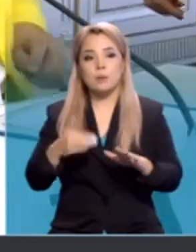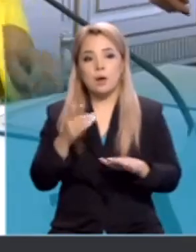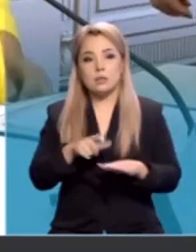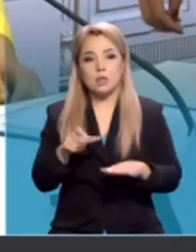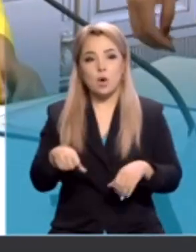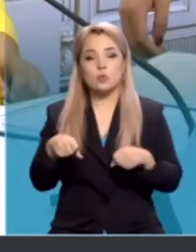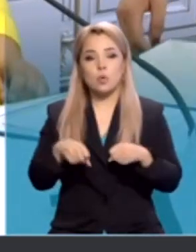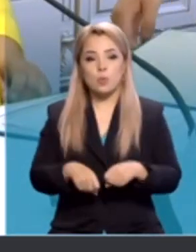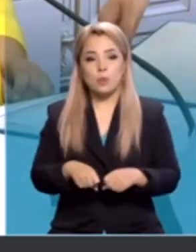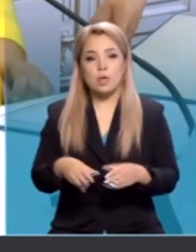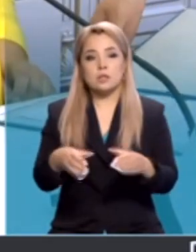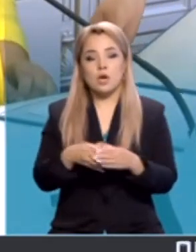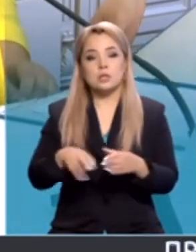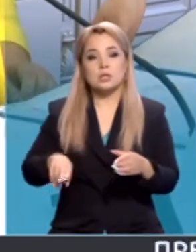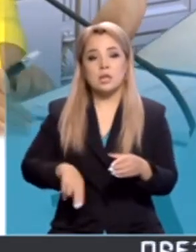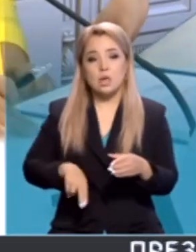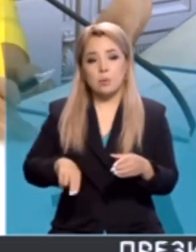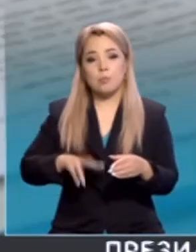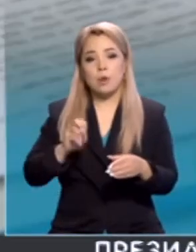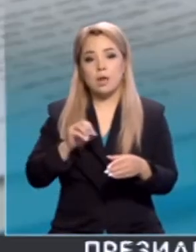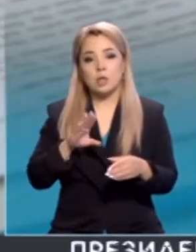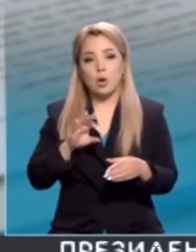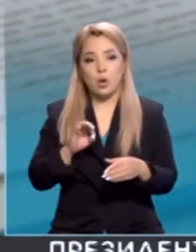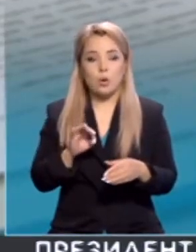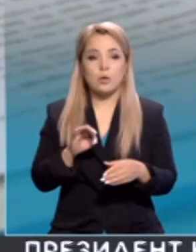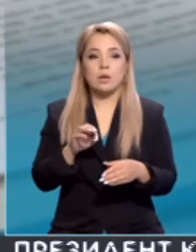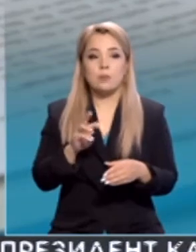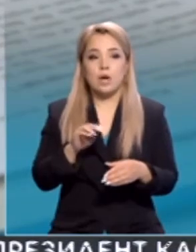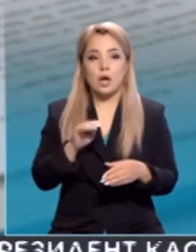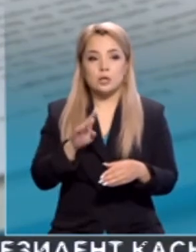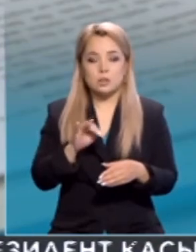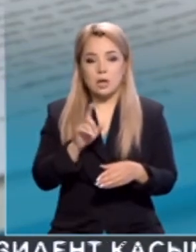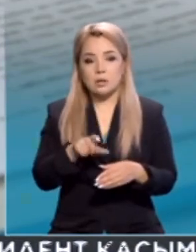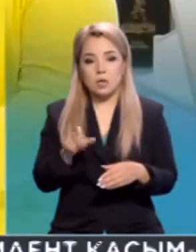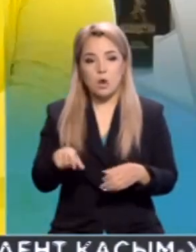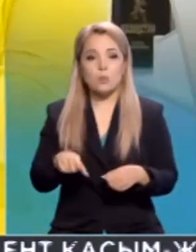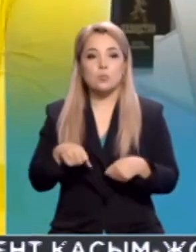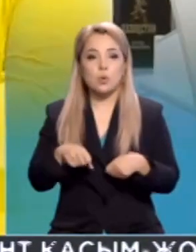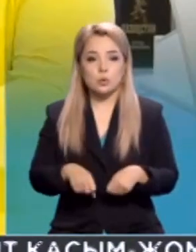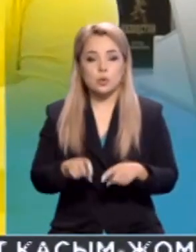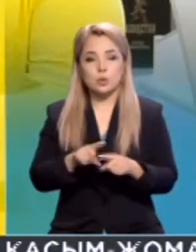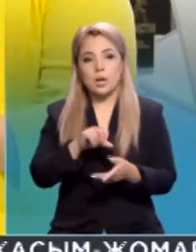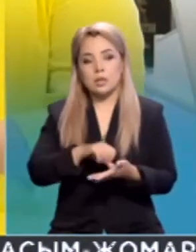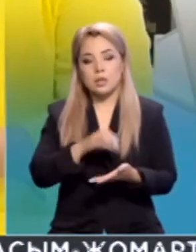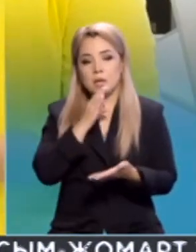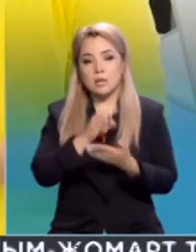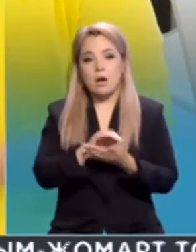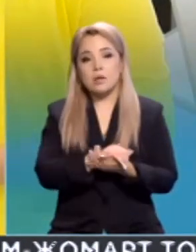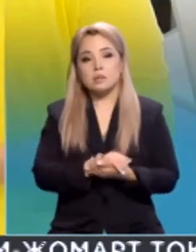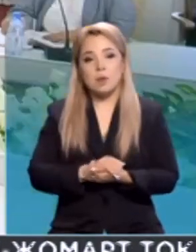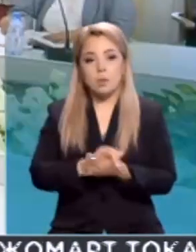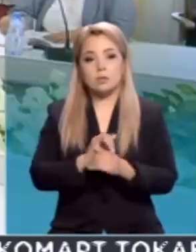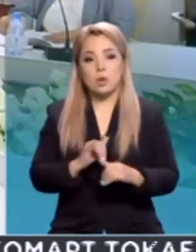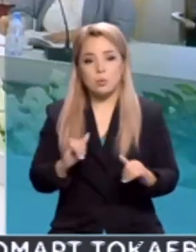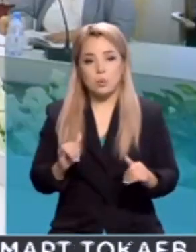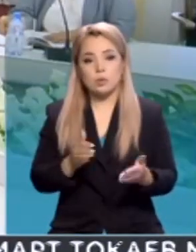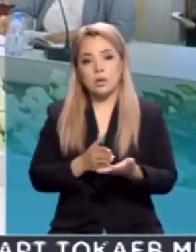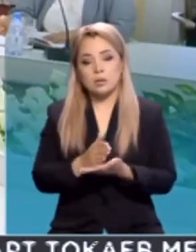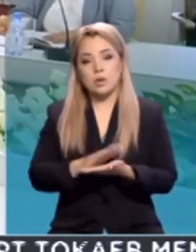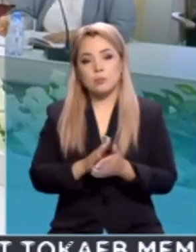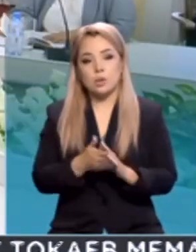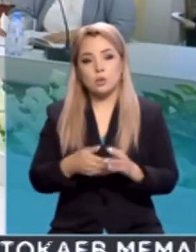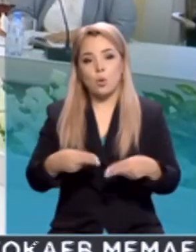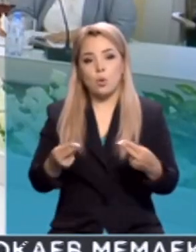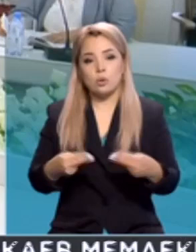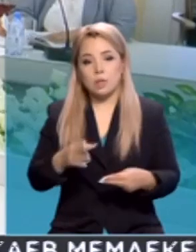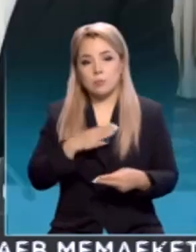адам құқықтары жөніндегі бюро директоры Маттео Микачи мен адам құқықтары жөніндегі уәкіл Эльвира Әзімова ынтымақтастықты дамыту жөніндегі меморандумға